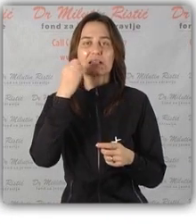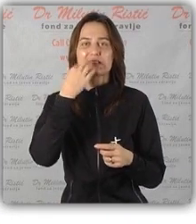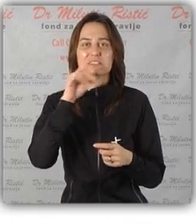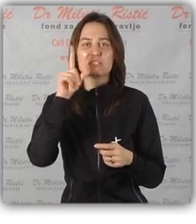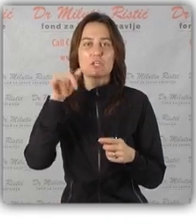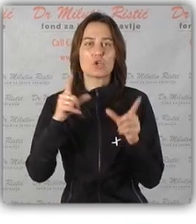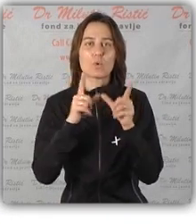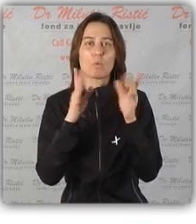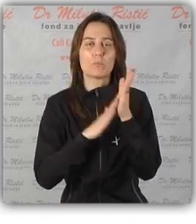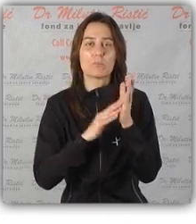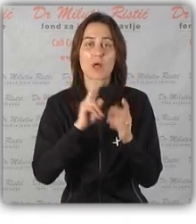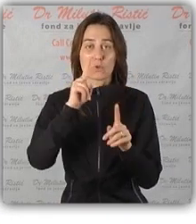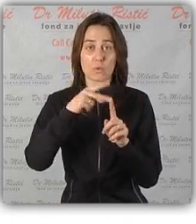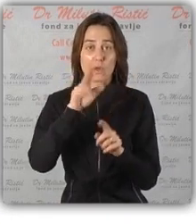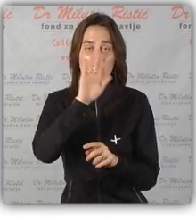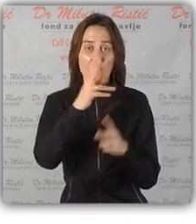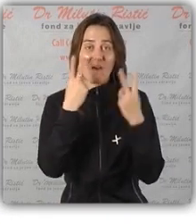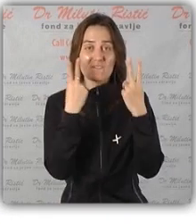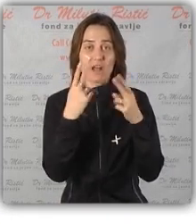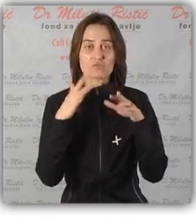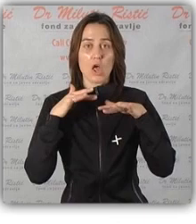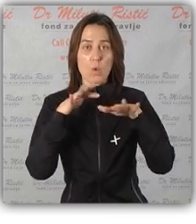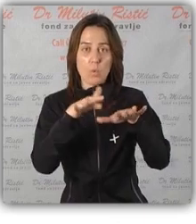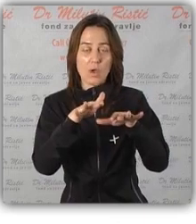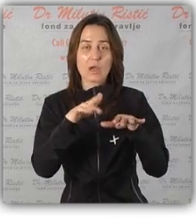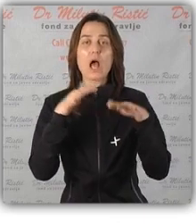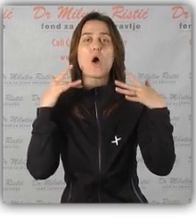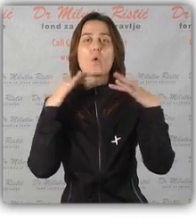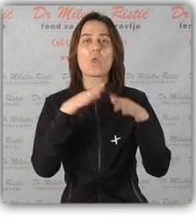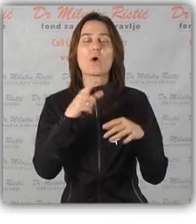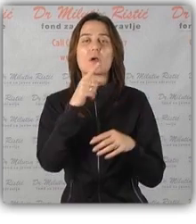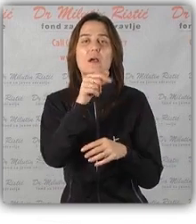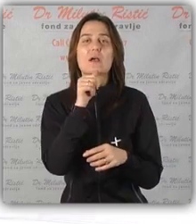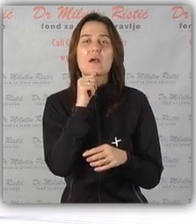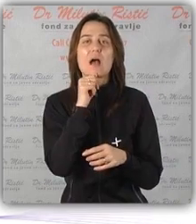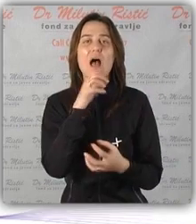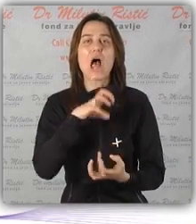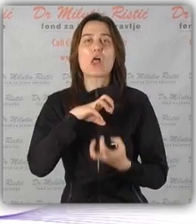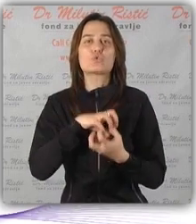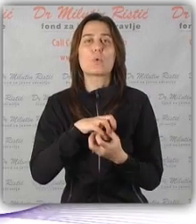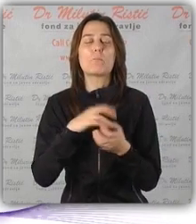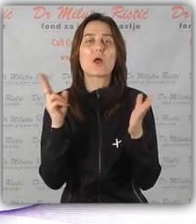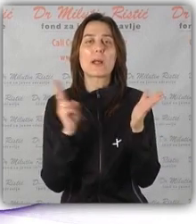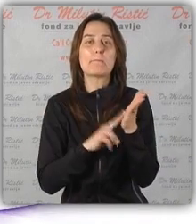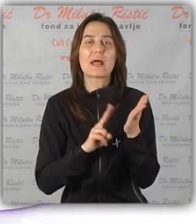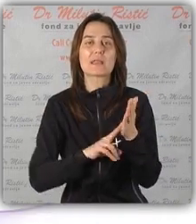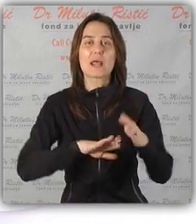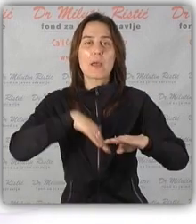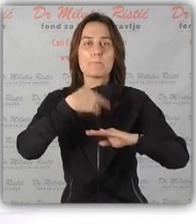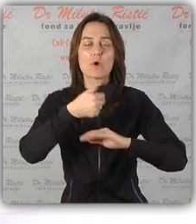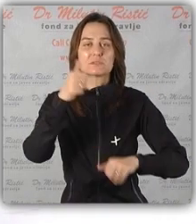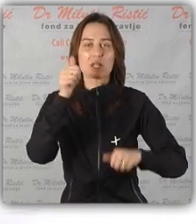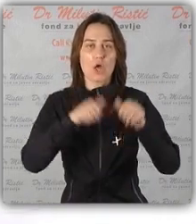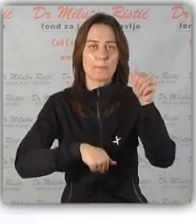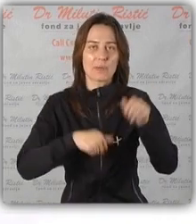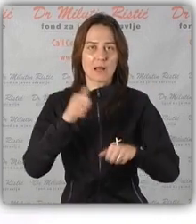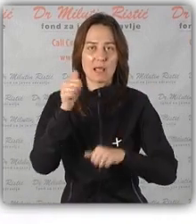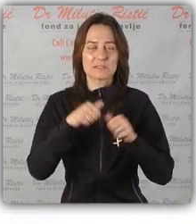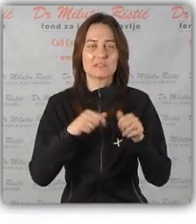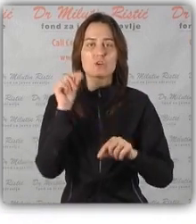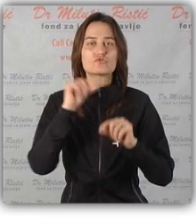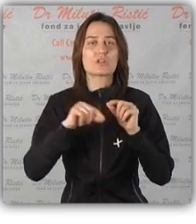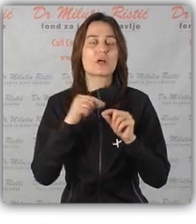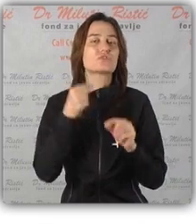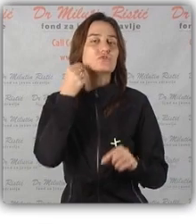krvi. Druga njegova bitna uloga jeste uloga tumor markera nakon operacije,